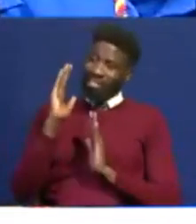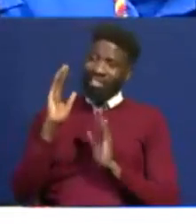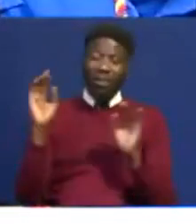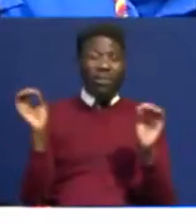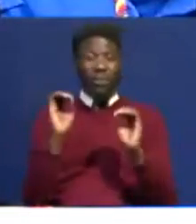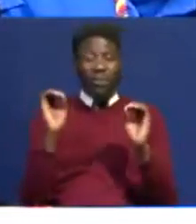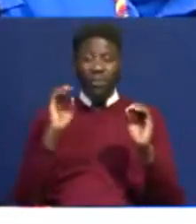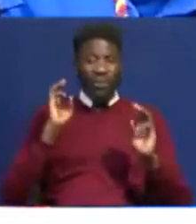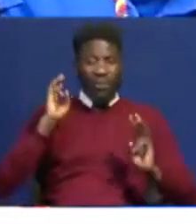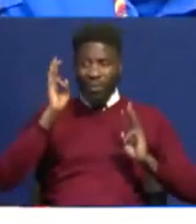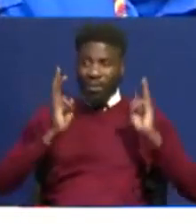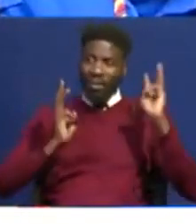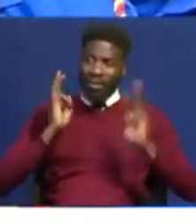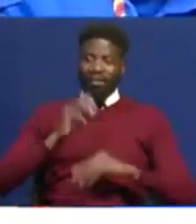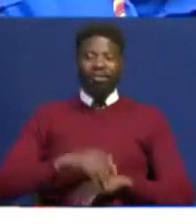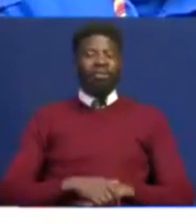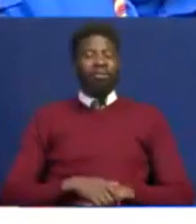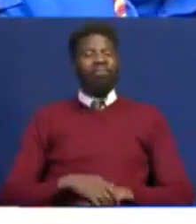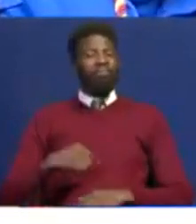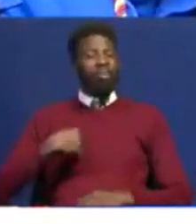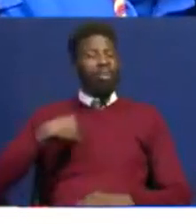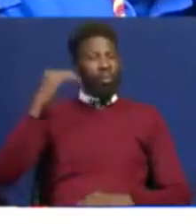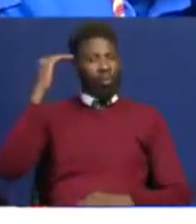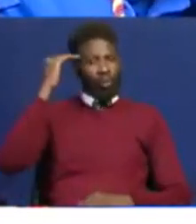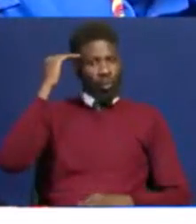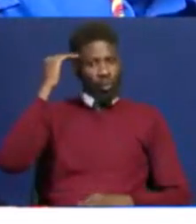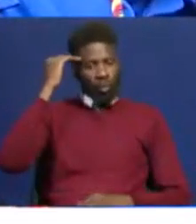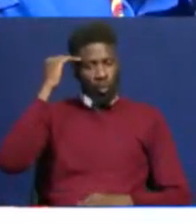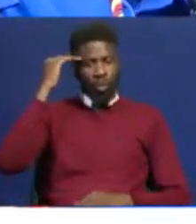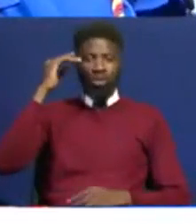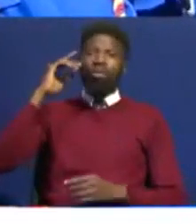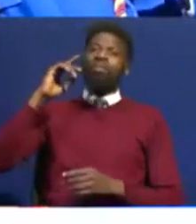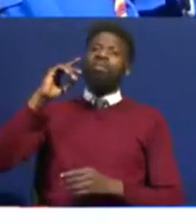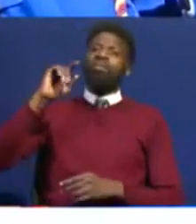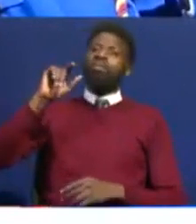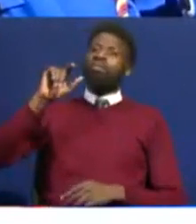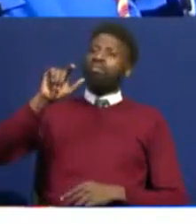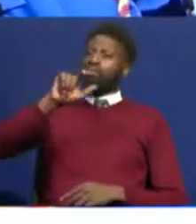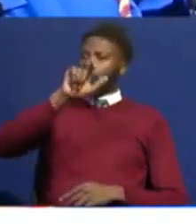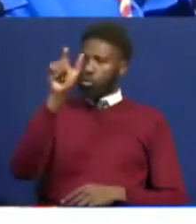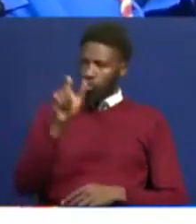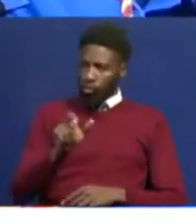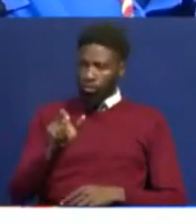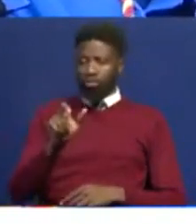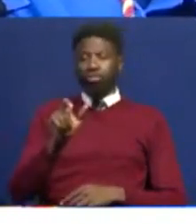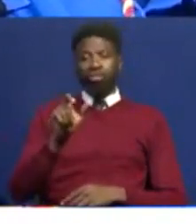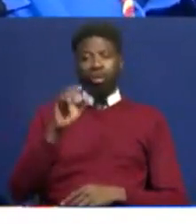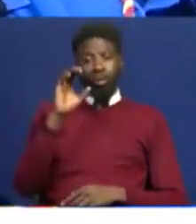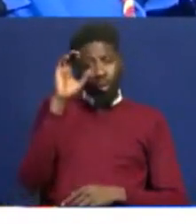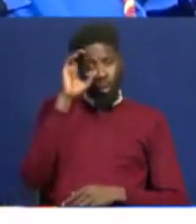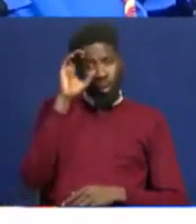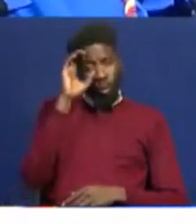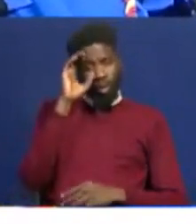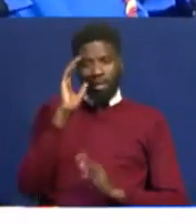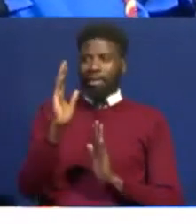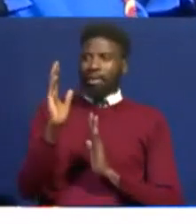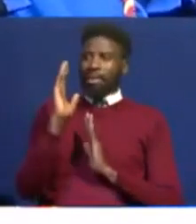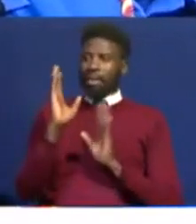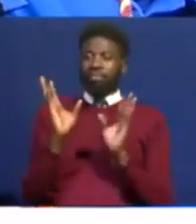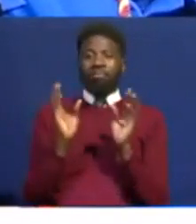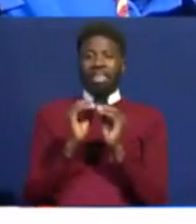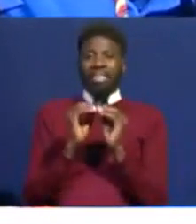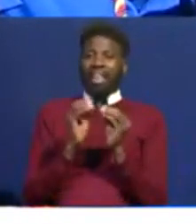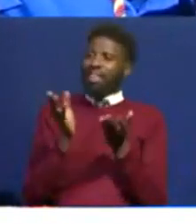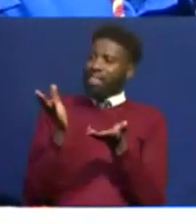am aware that the provincial security committee from the coast region are currently holding meetings